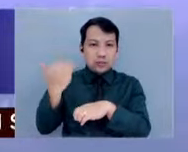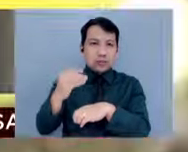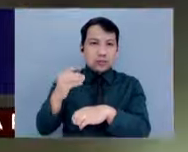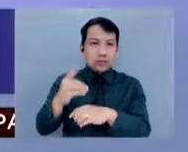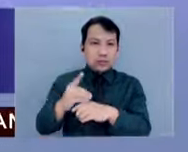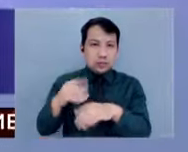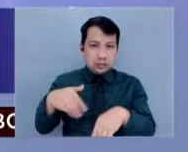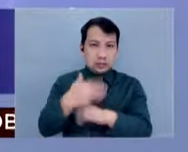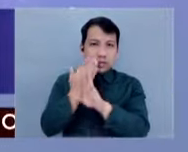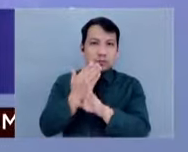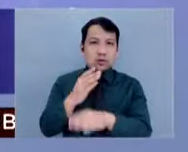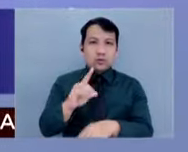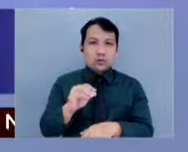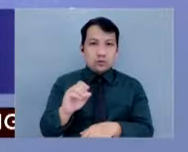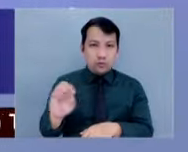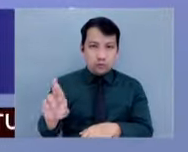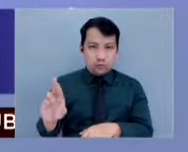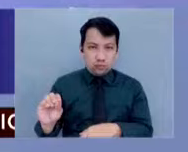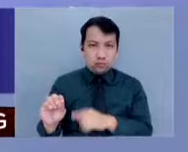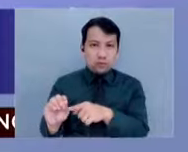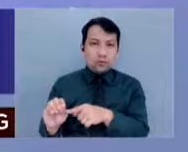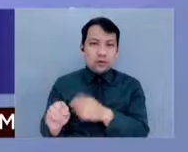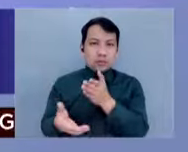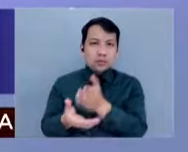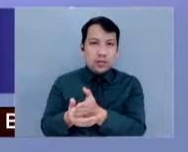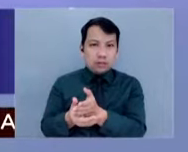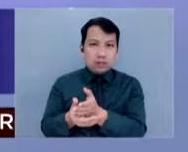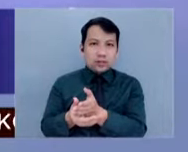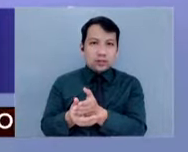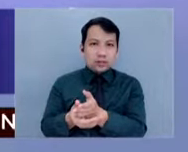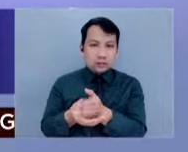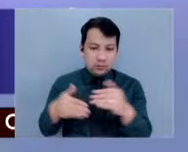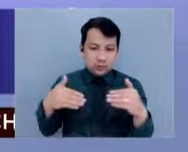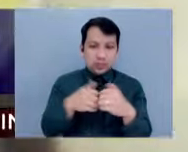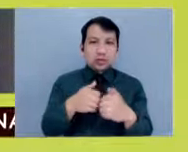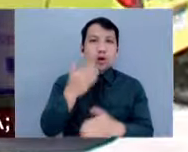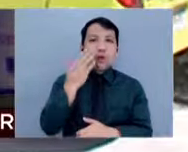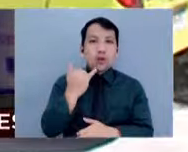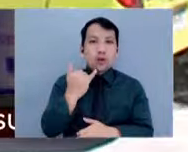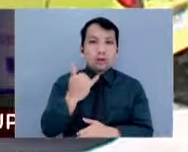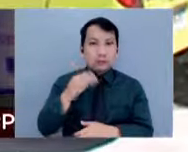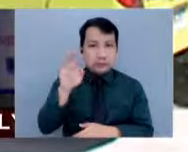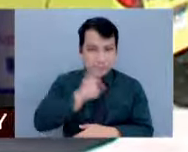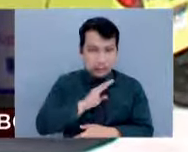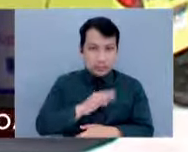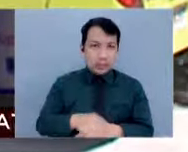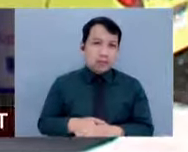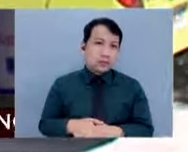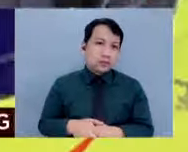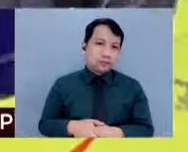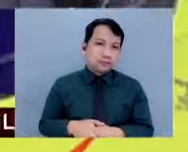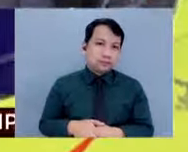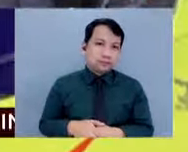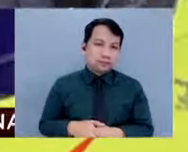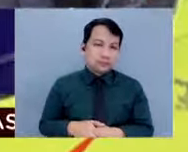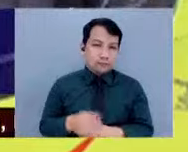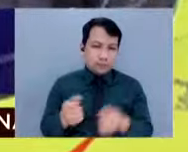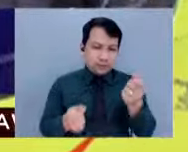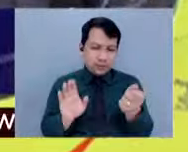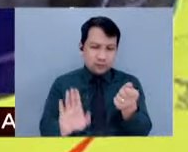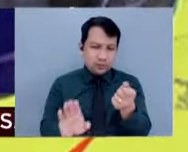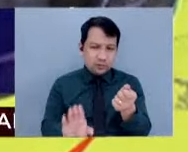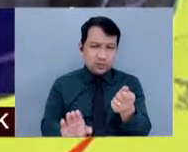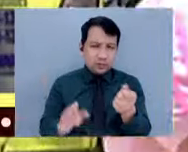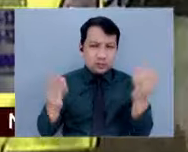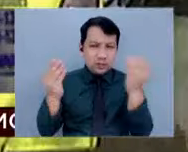sa investigasyon, huminto sa gitna ng kalsada ang truck matapos itong masiraan. Hindi naman ito napansin ng bus driver dahil madilim sa